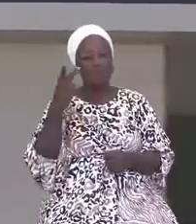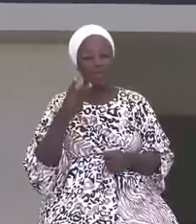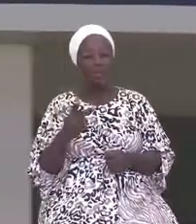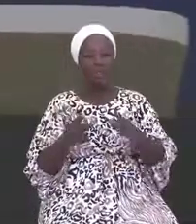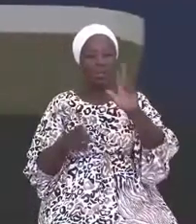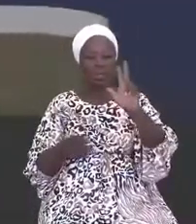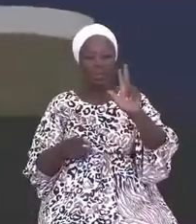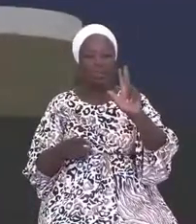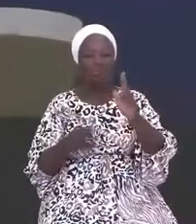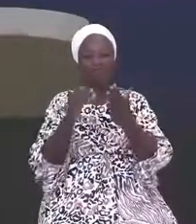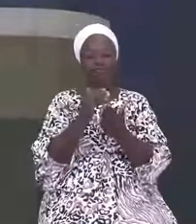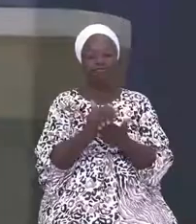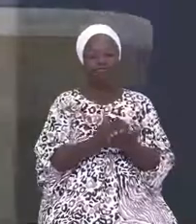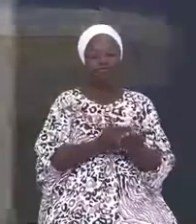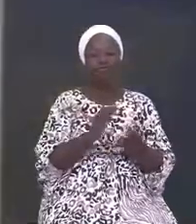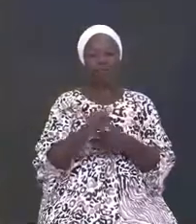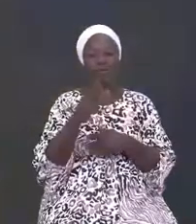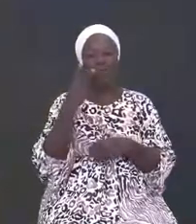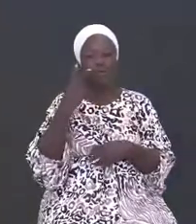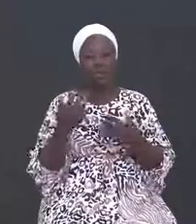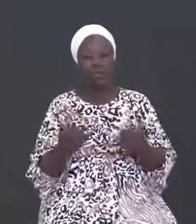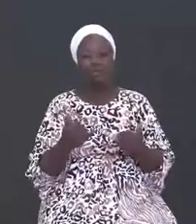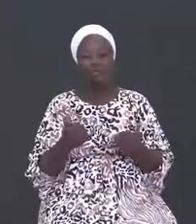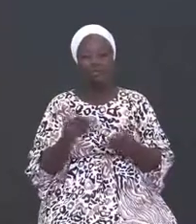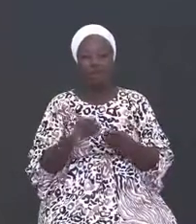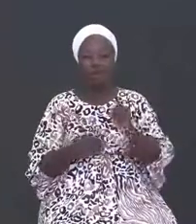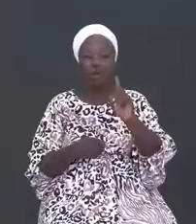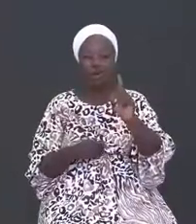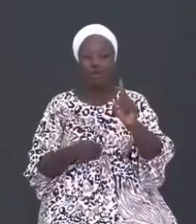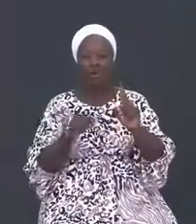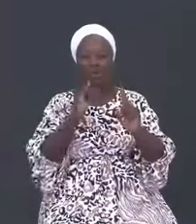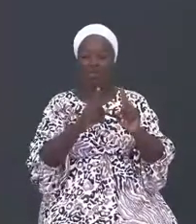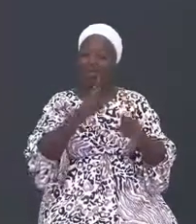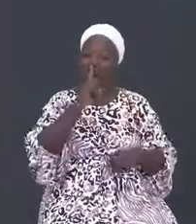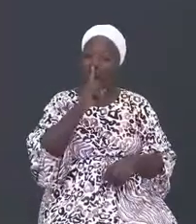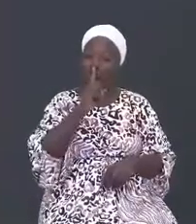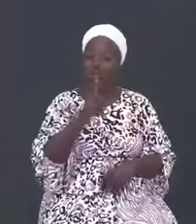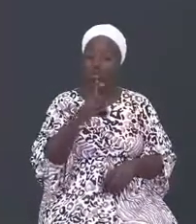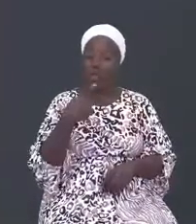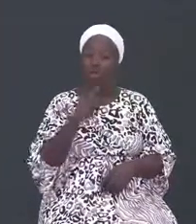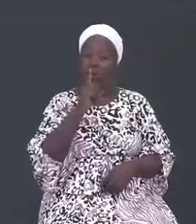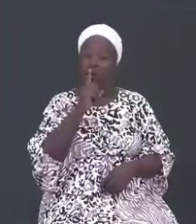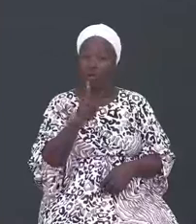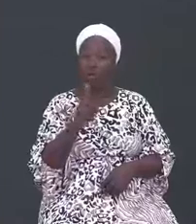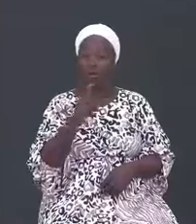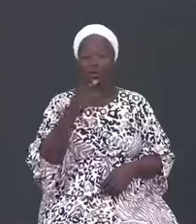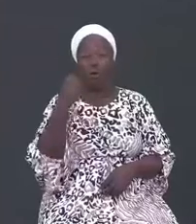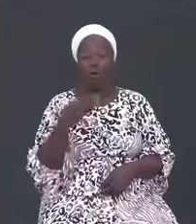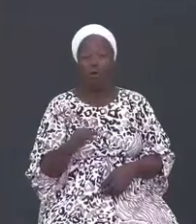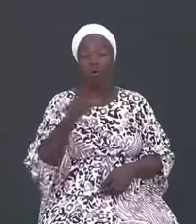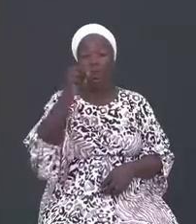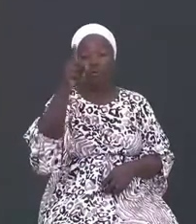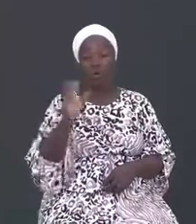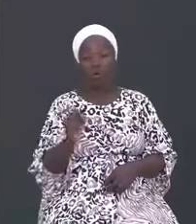sessions trois éléments premièrement le fait le fait des possibilités